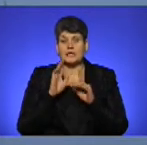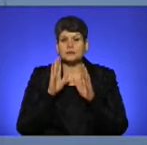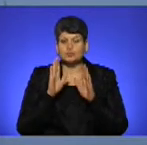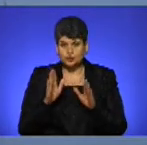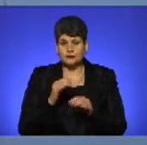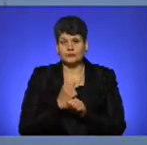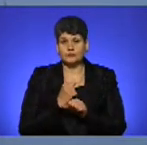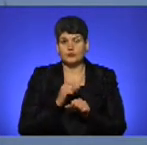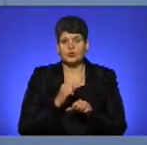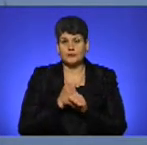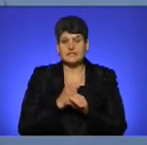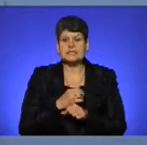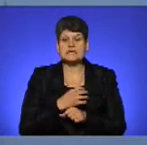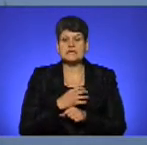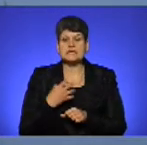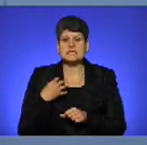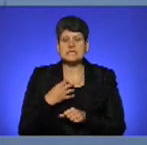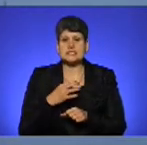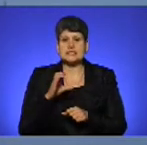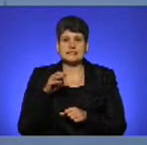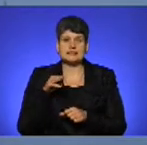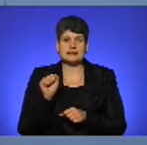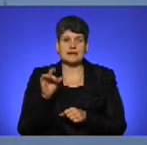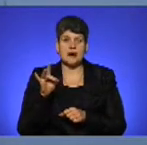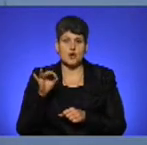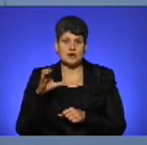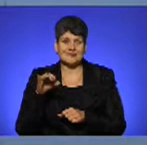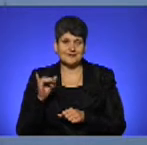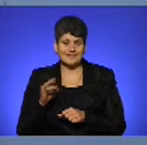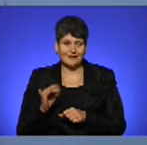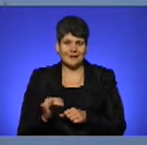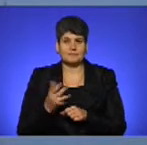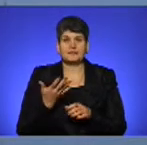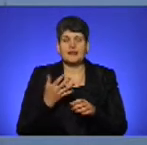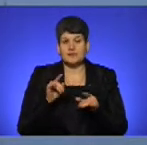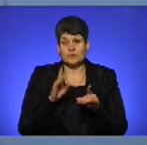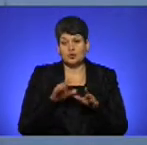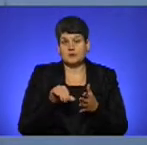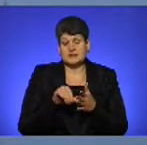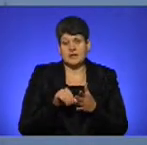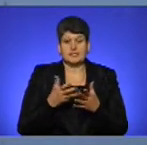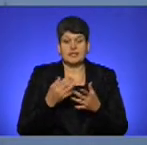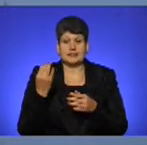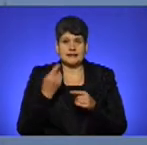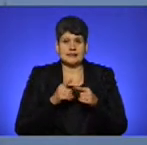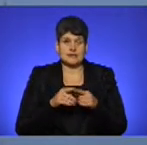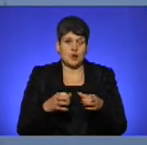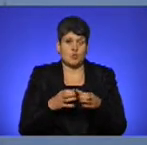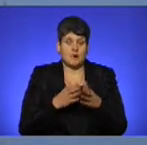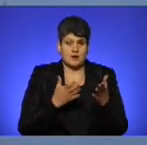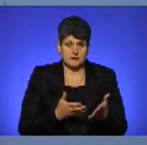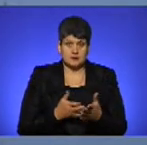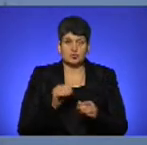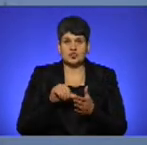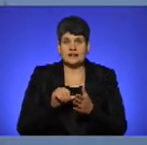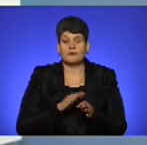будуть здійснювати старости, які передбачені законом, і вони будуть представляти інтереси цих громад, які автоматично будуть членами виконкому міської